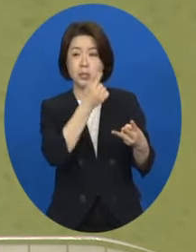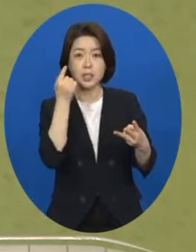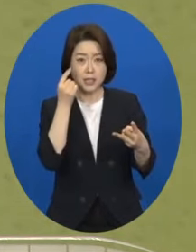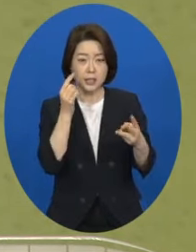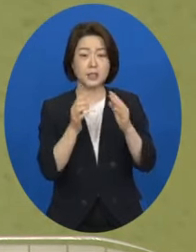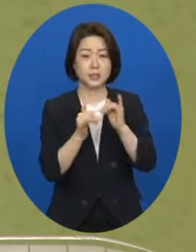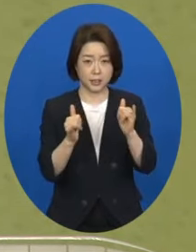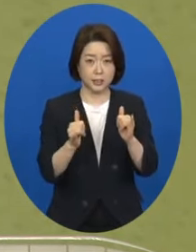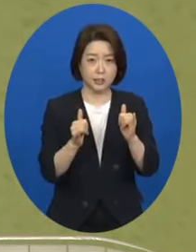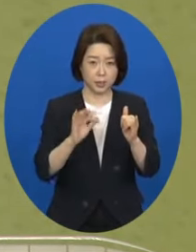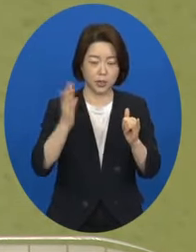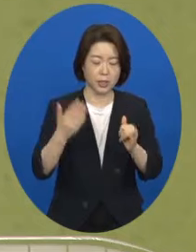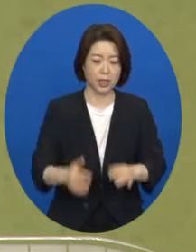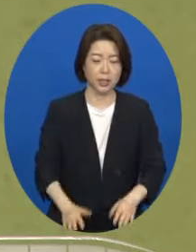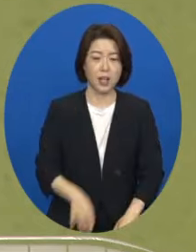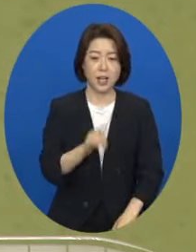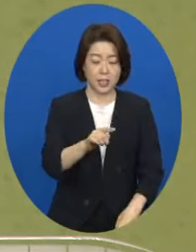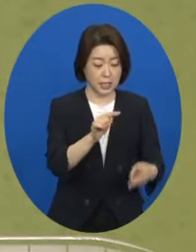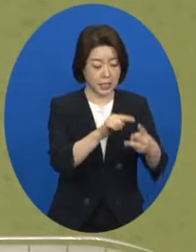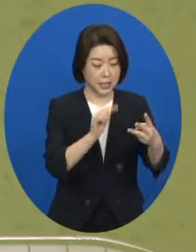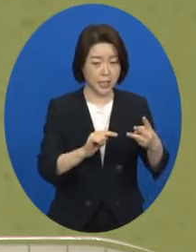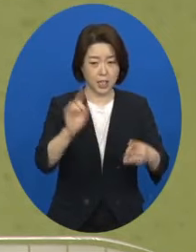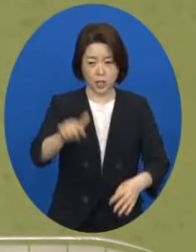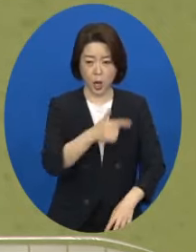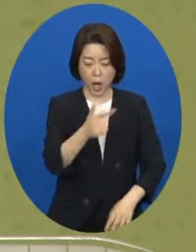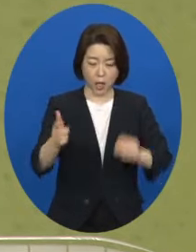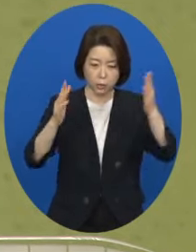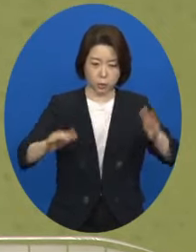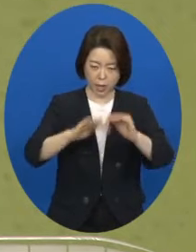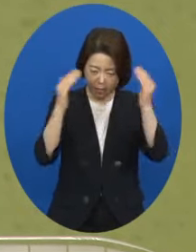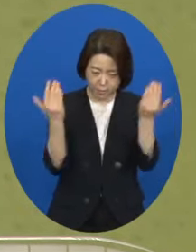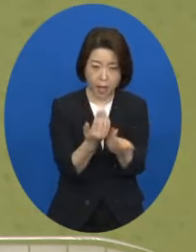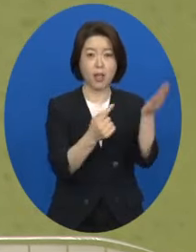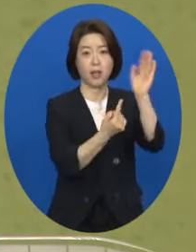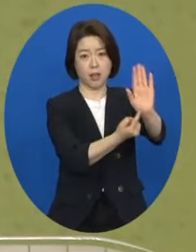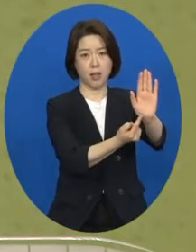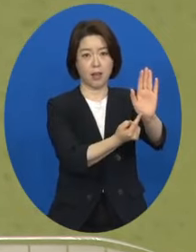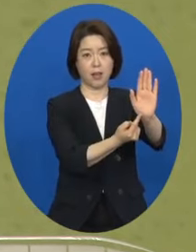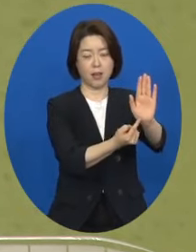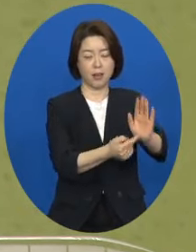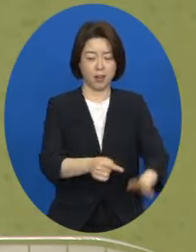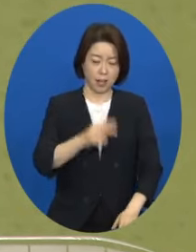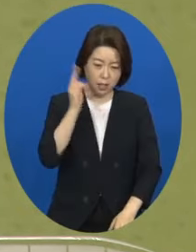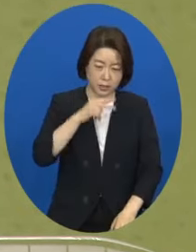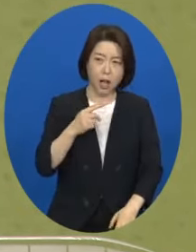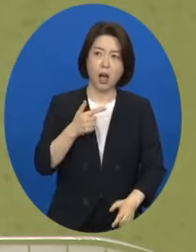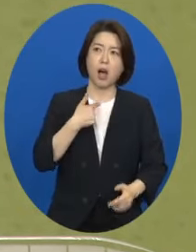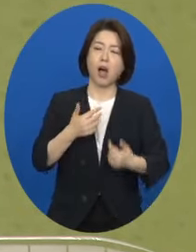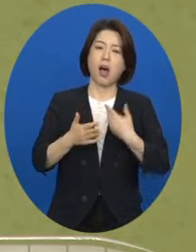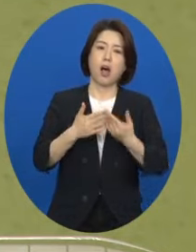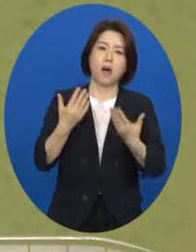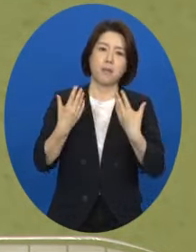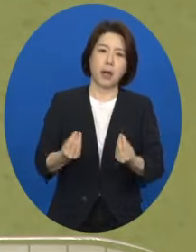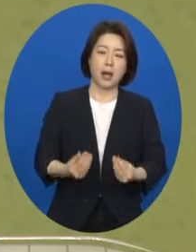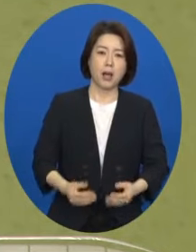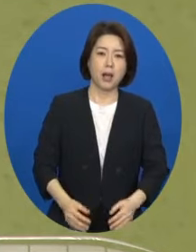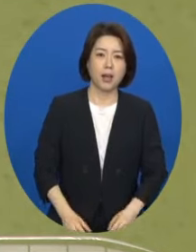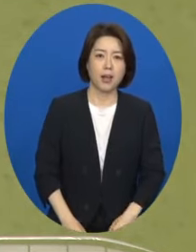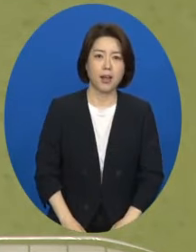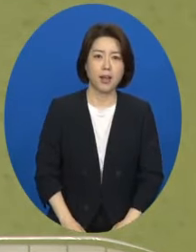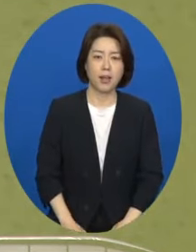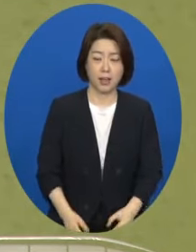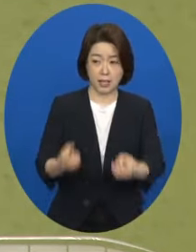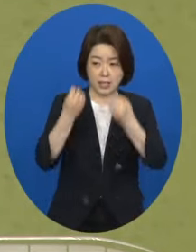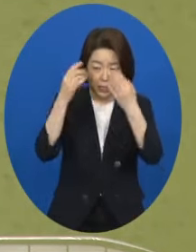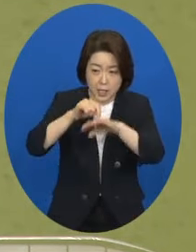말한 대로 그날 하루에 이 세 가지 증거가 다 나타나게 되고 사울이 경험을 하게 됩니다. 그래서 새